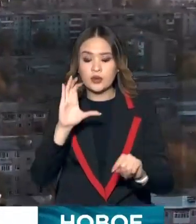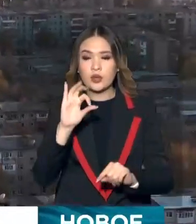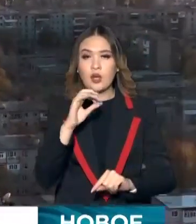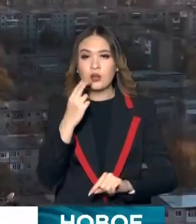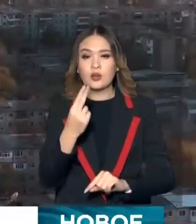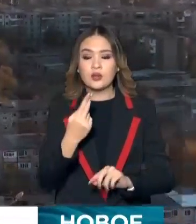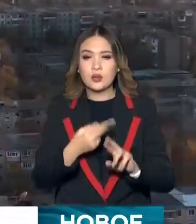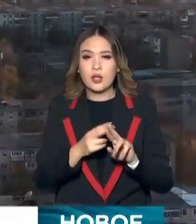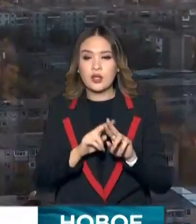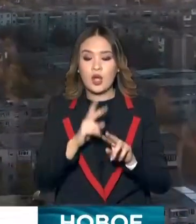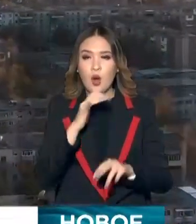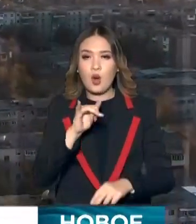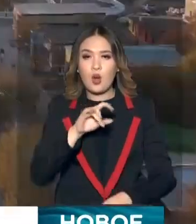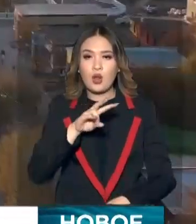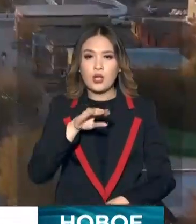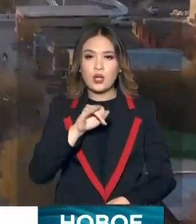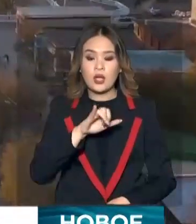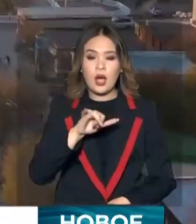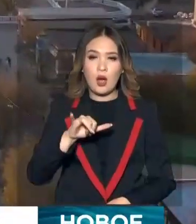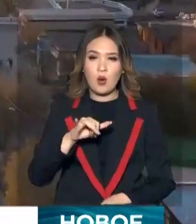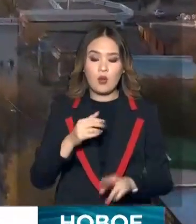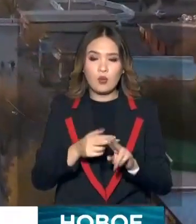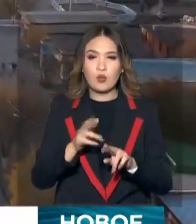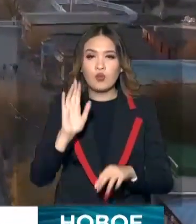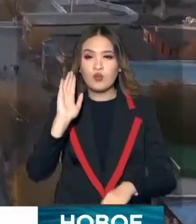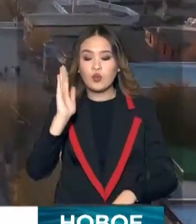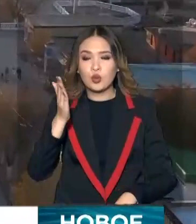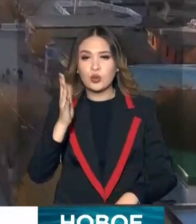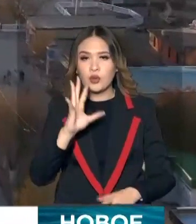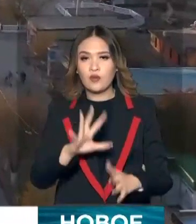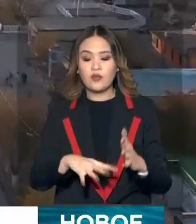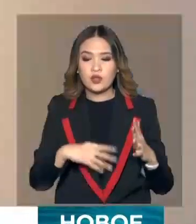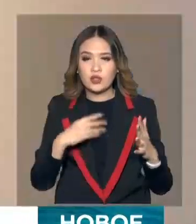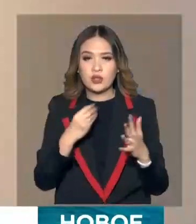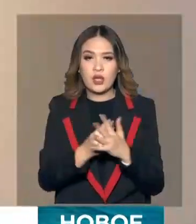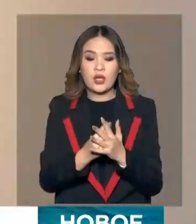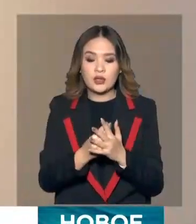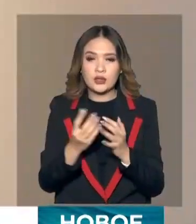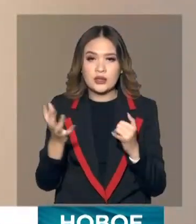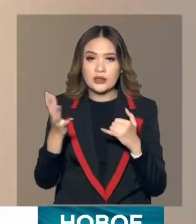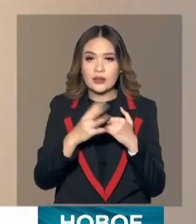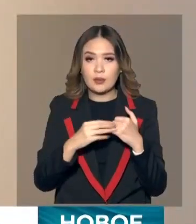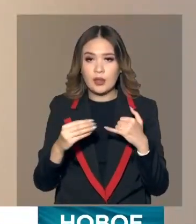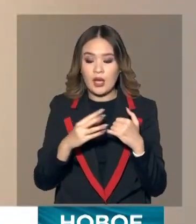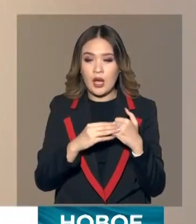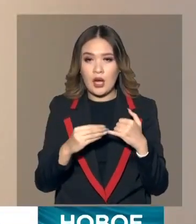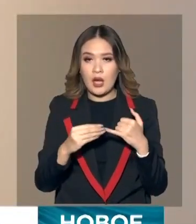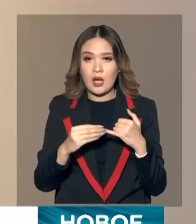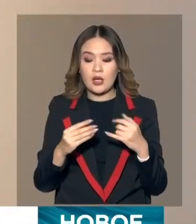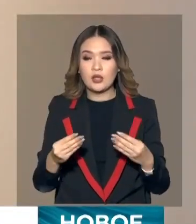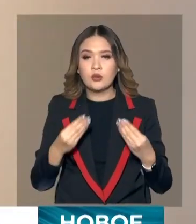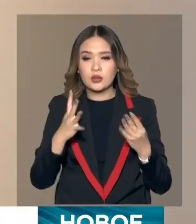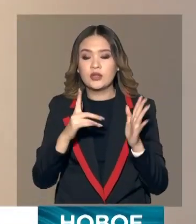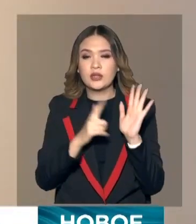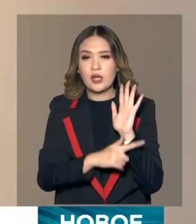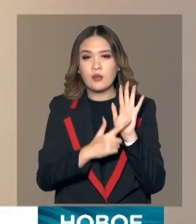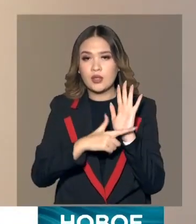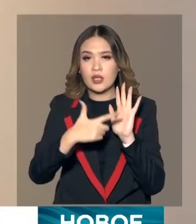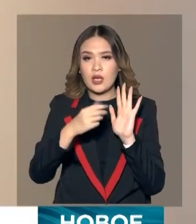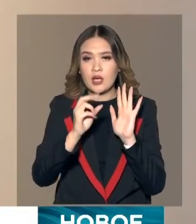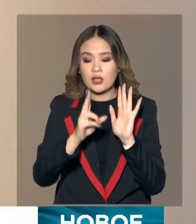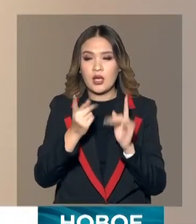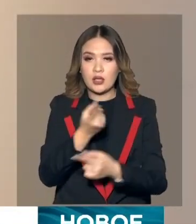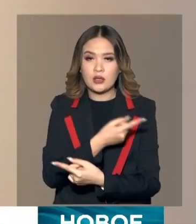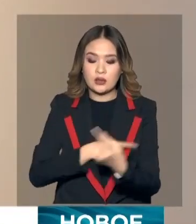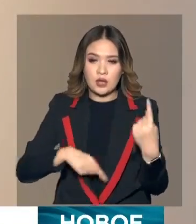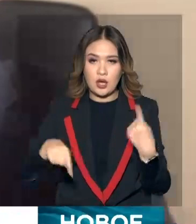социально-предпринимательскую корпорацию «Лутау». Будет выделена земля, 70 гектаров земли для запуска